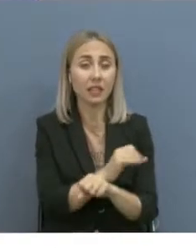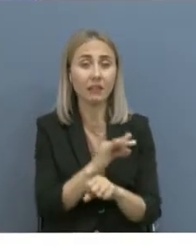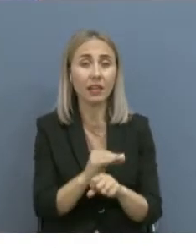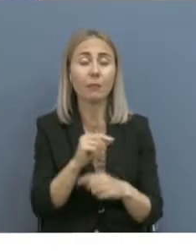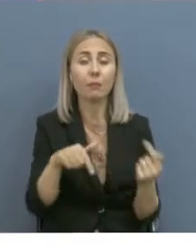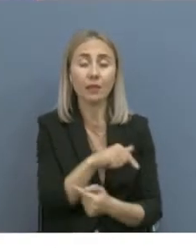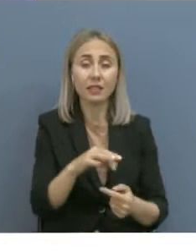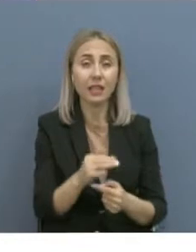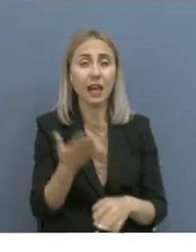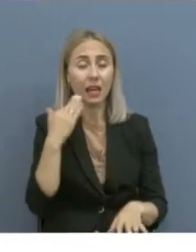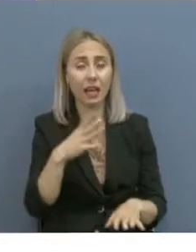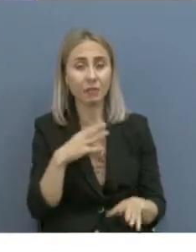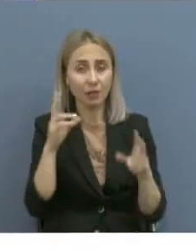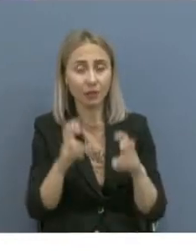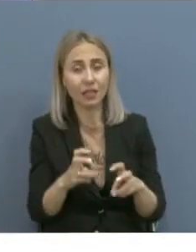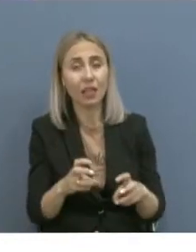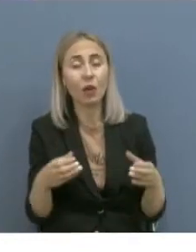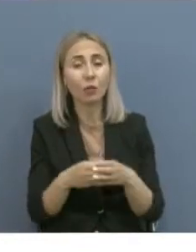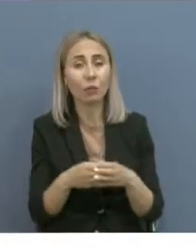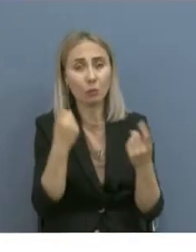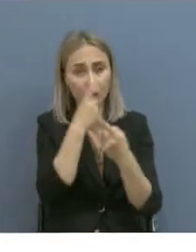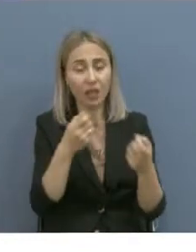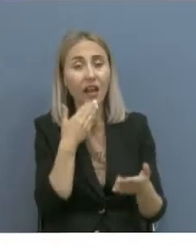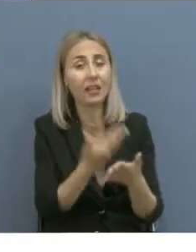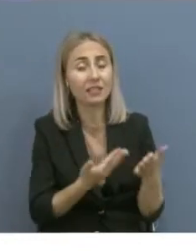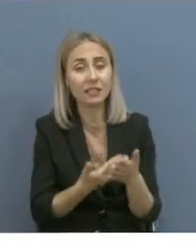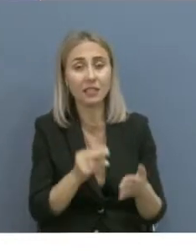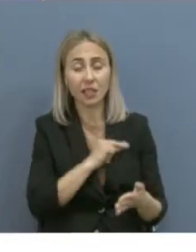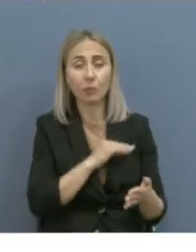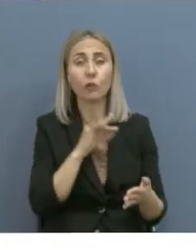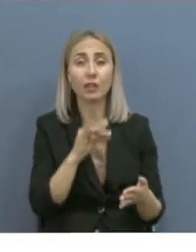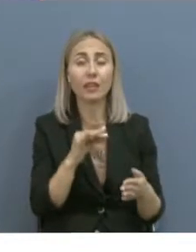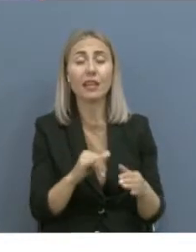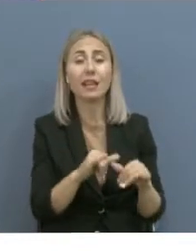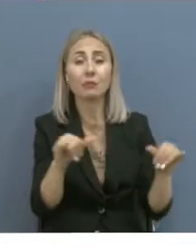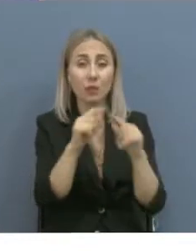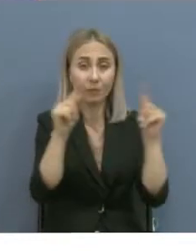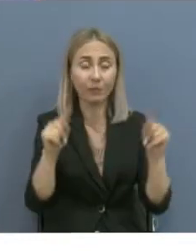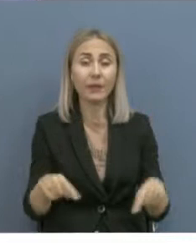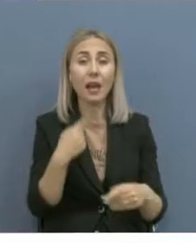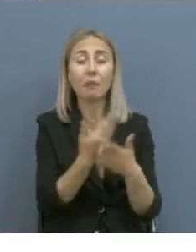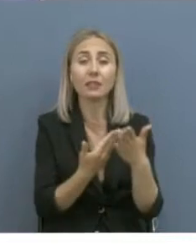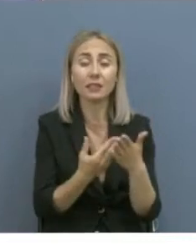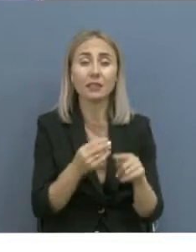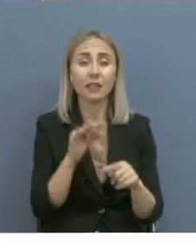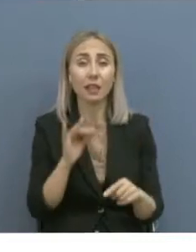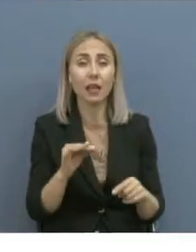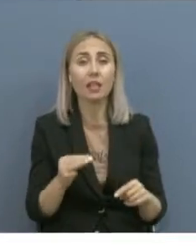жүргізіп, ақпараттық үн парақтар таратты. Енді карантин тәртібін бұзған кәсіпкерлік саласына әкімшілік шара қолданылатын